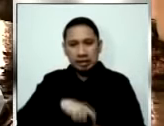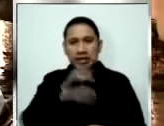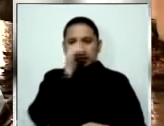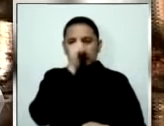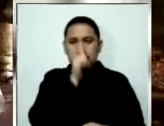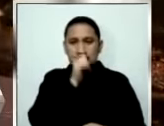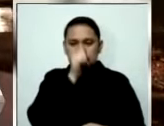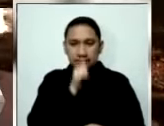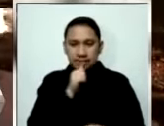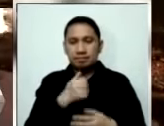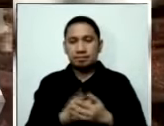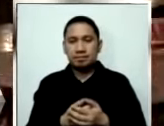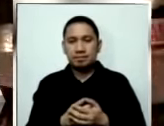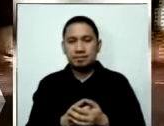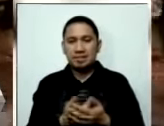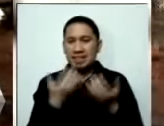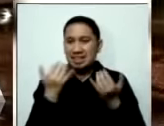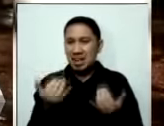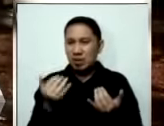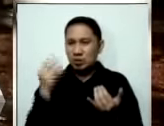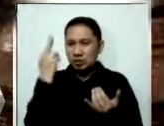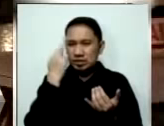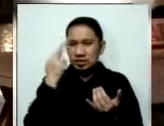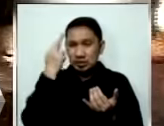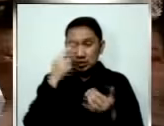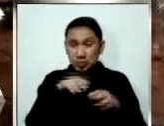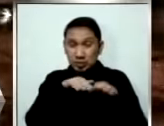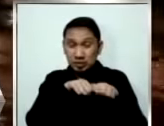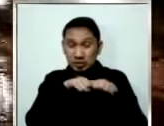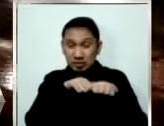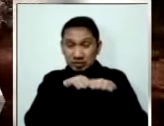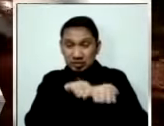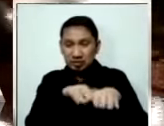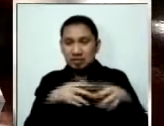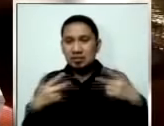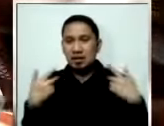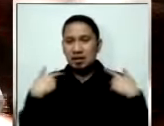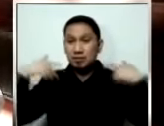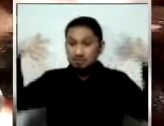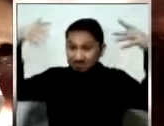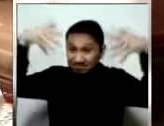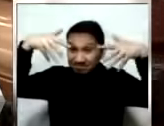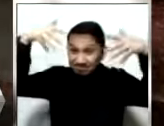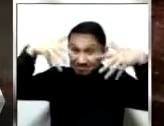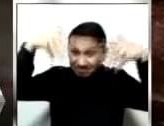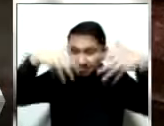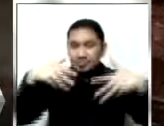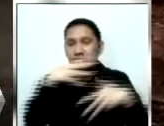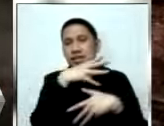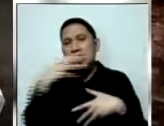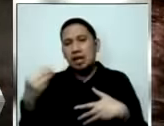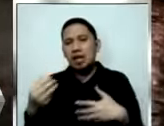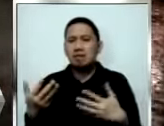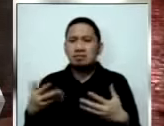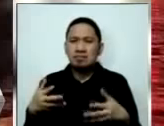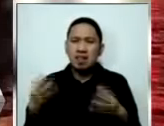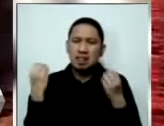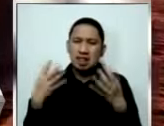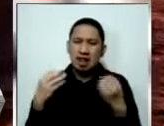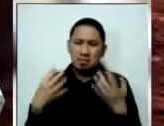mabigat na daloy ng trapiko ngayon ay sinamahan pa ng biglang buhos ng ulan at ang pagdagdag ng mga pinayagang pampublikong